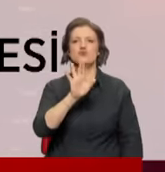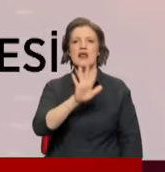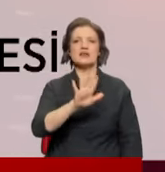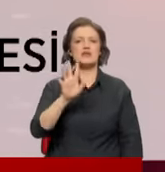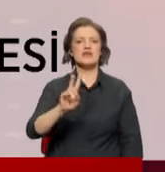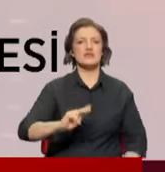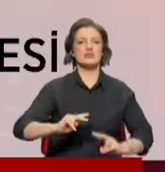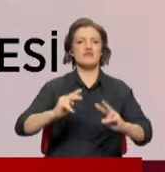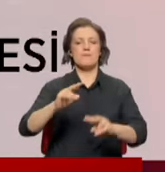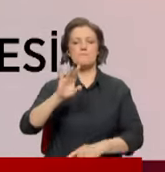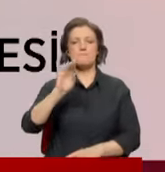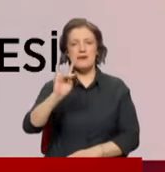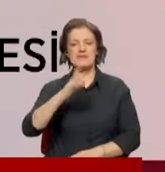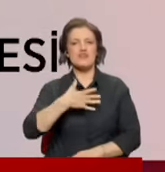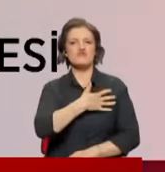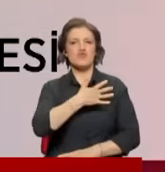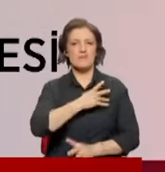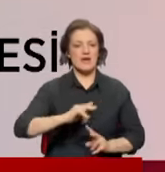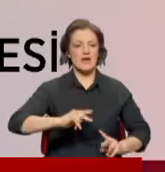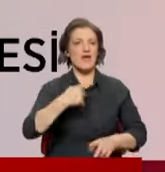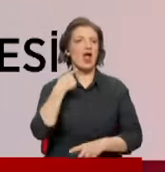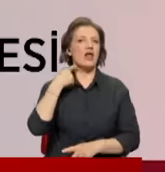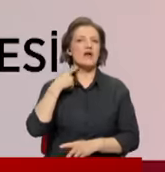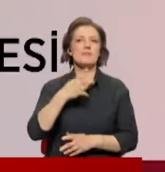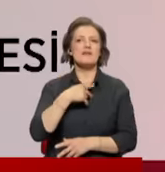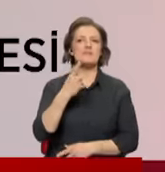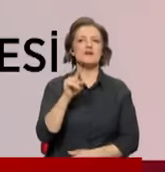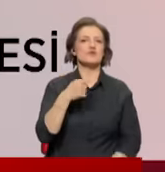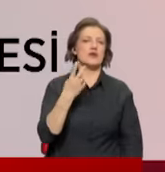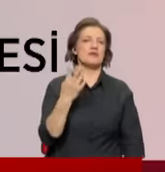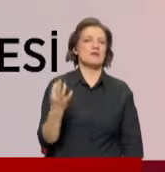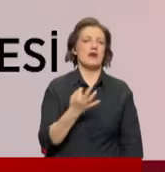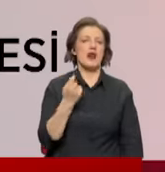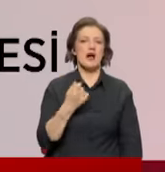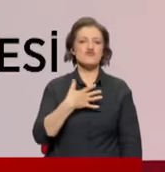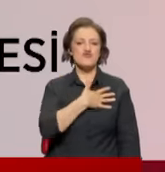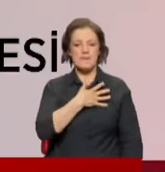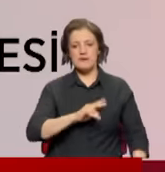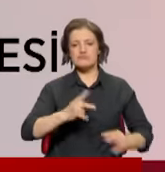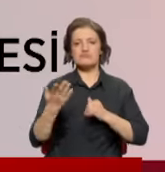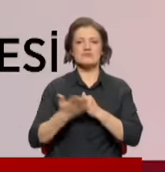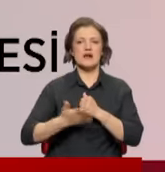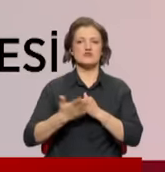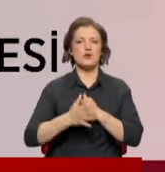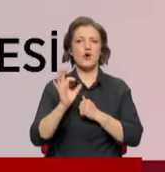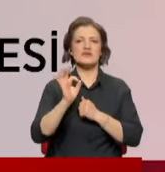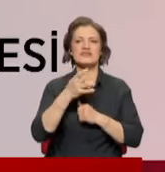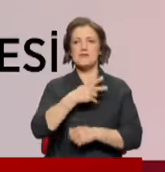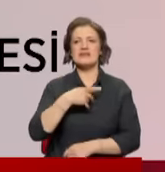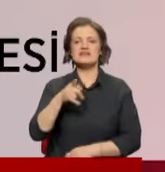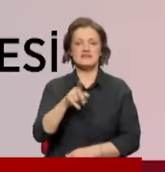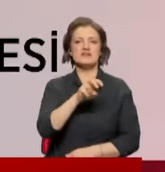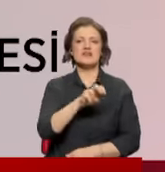devretti. MHP'den CHP'ye geçen Alanya Belediyesi'nin borcu 1,2 milyar lira. CHP'ye geçen Trabzon Ortahisar Belediyesi'nin